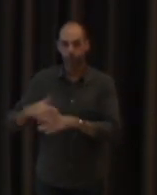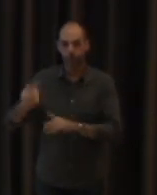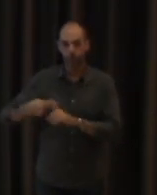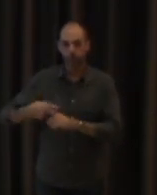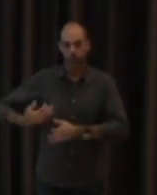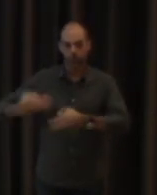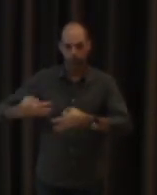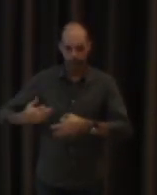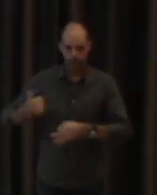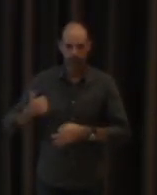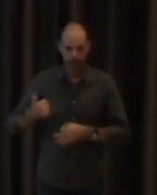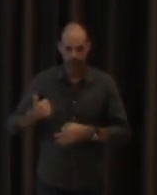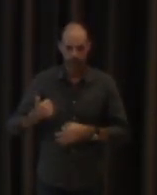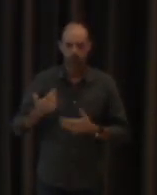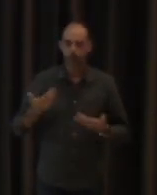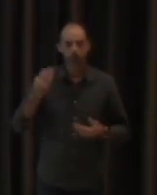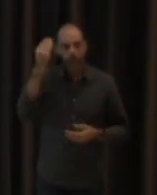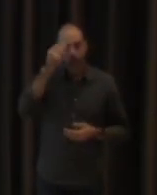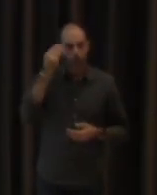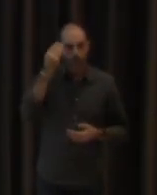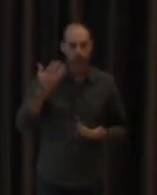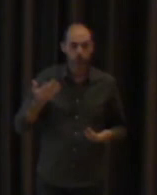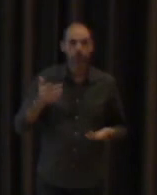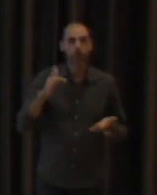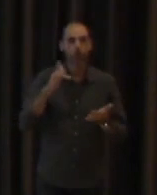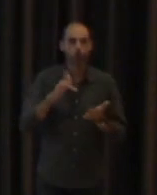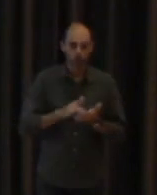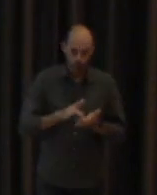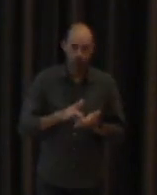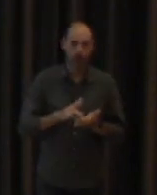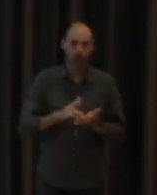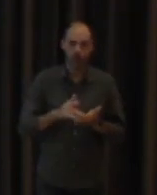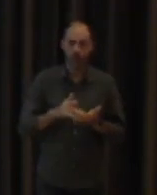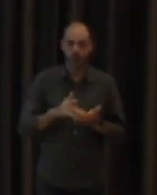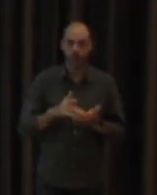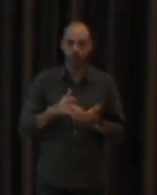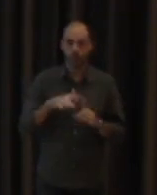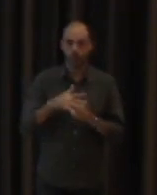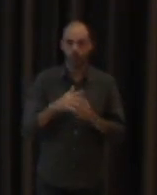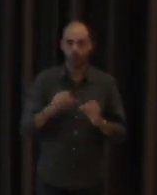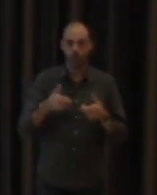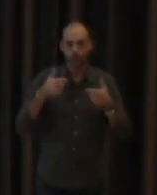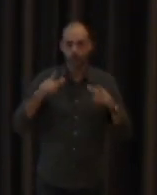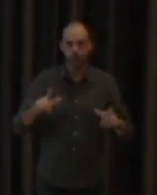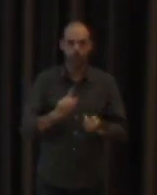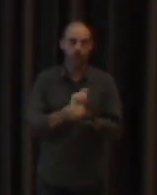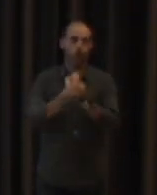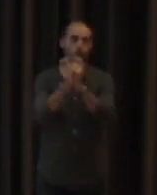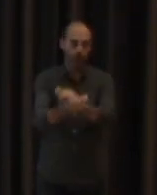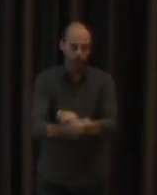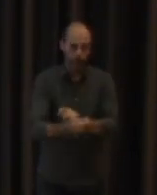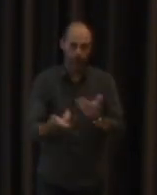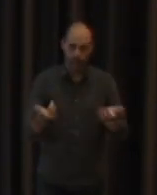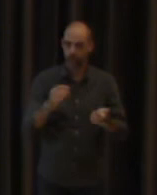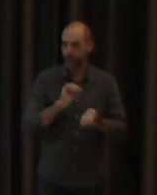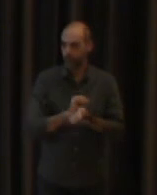la gramàtica, podem pensar que s'està produint un canvi lingüístic. Bé, espero que aquest passeig